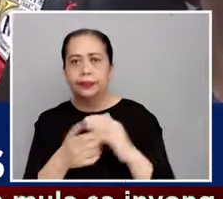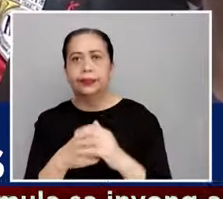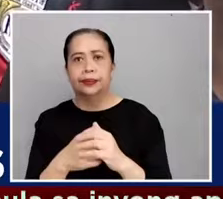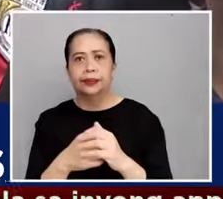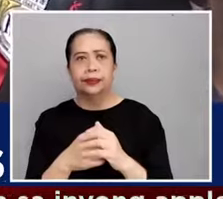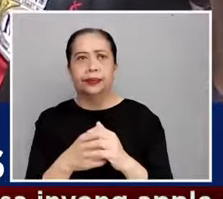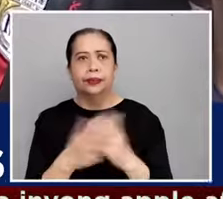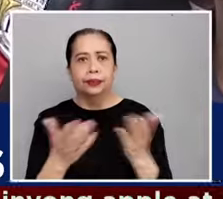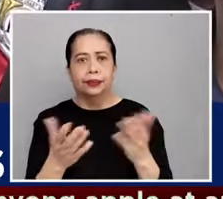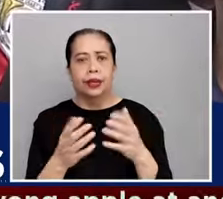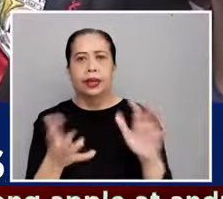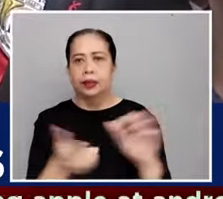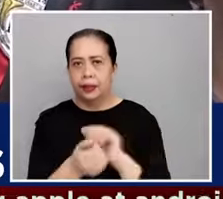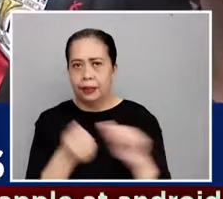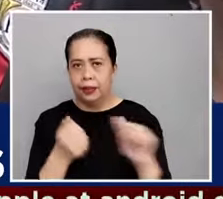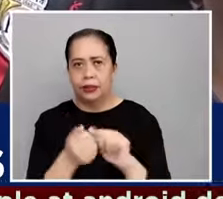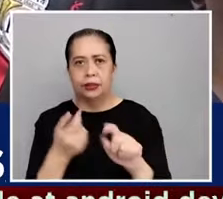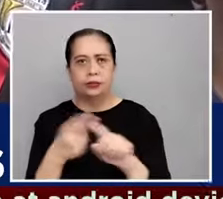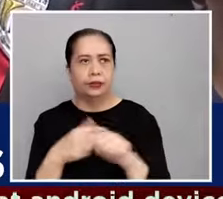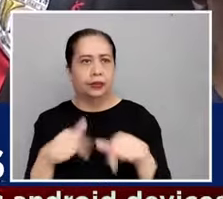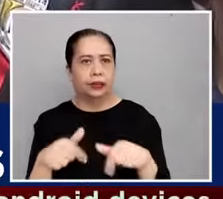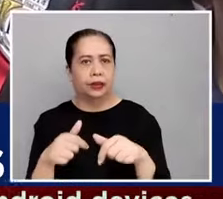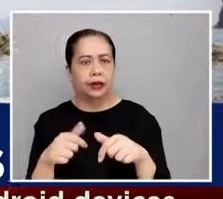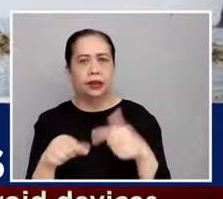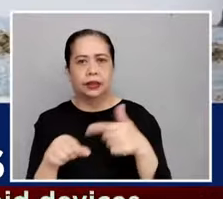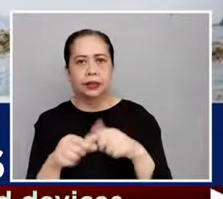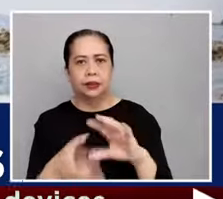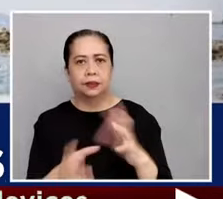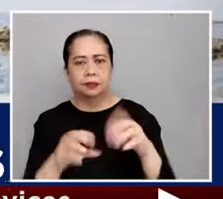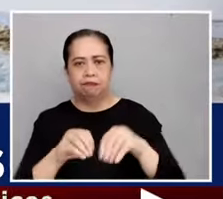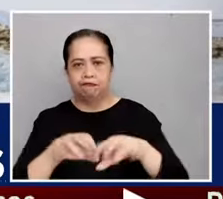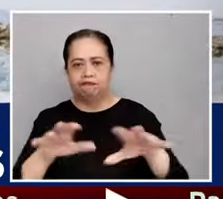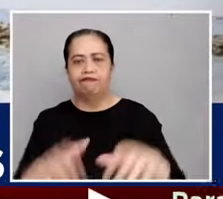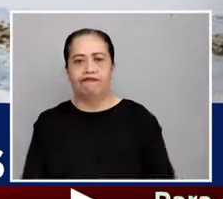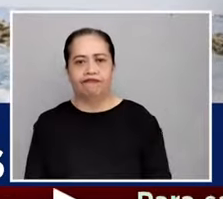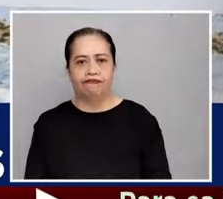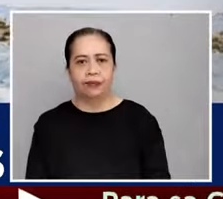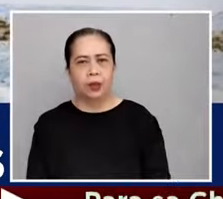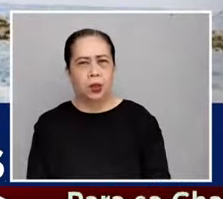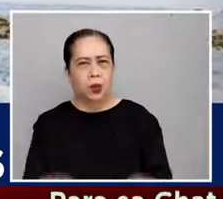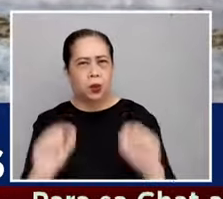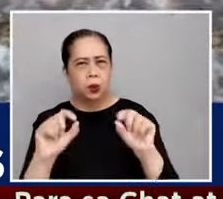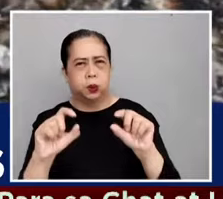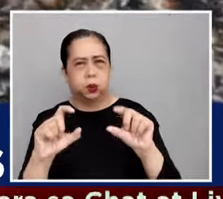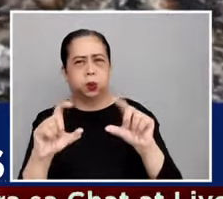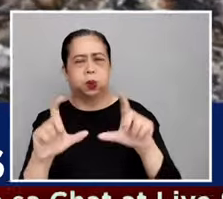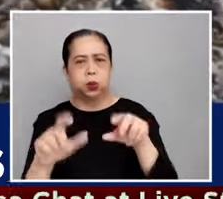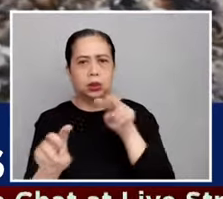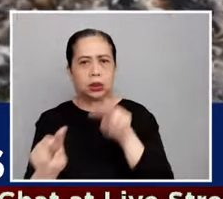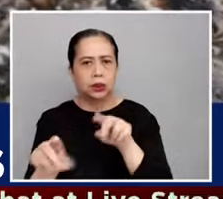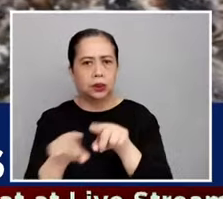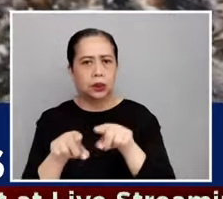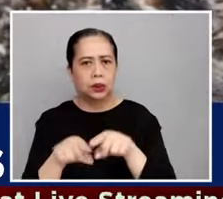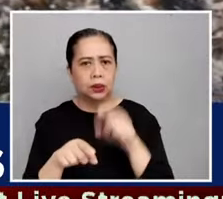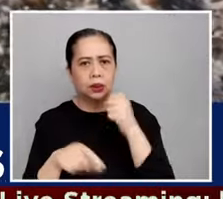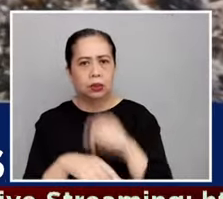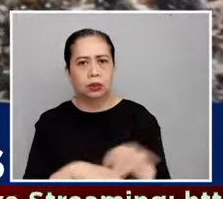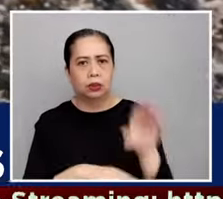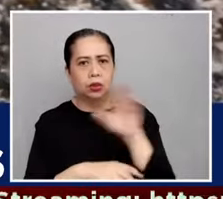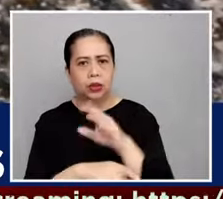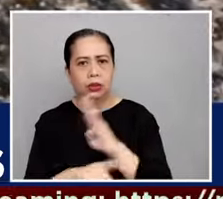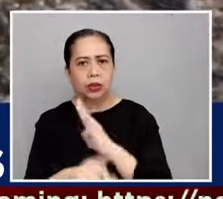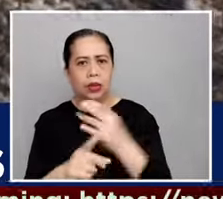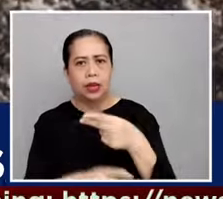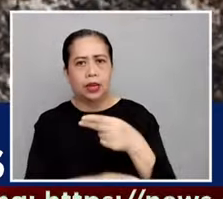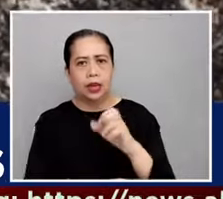the damage from this disaster. Makapal na oil spill naman ang namataan kanina umaga sa Barangay Herrera